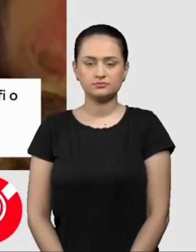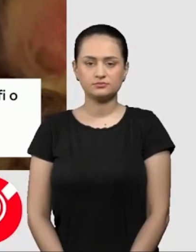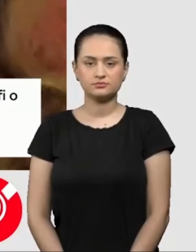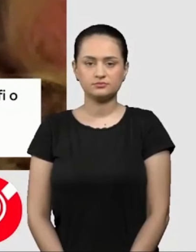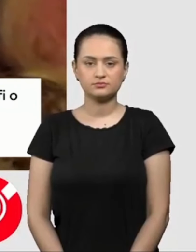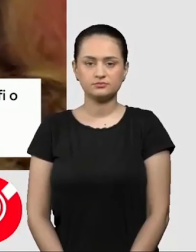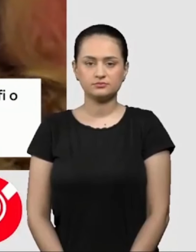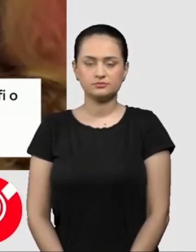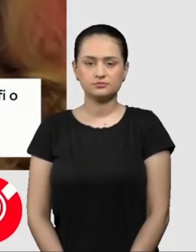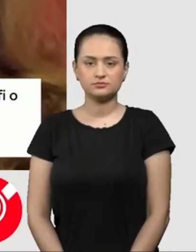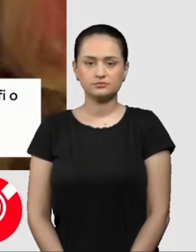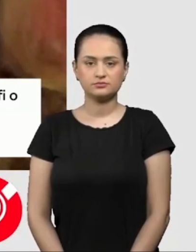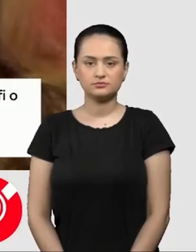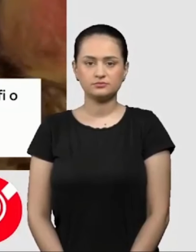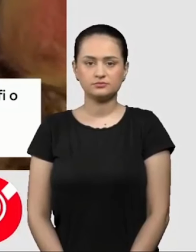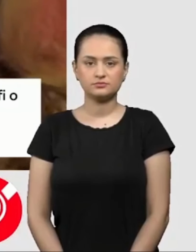sperate,